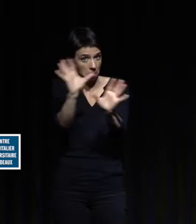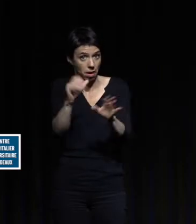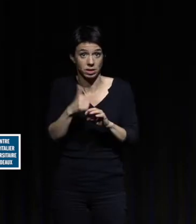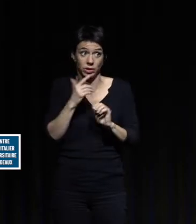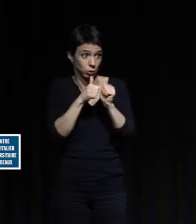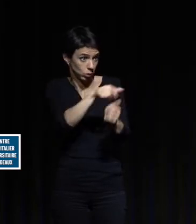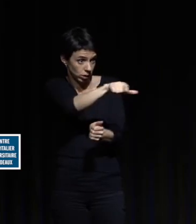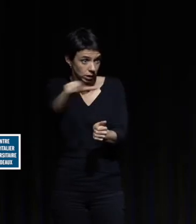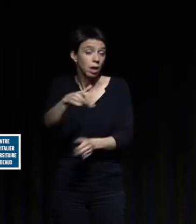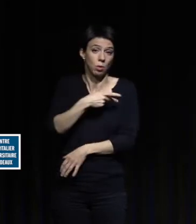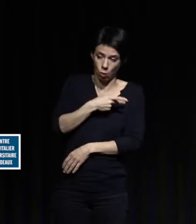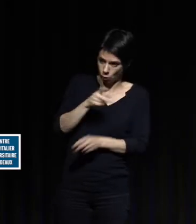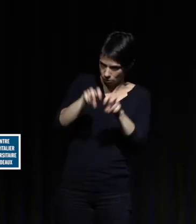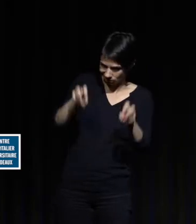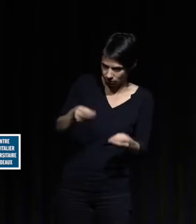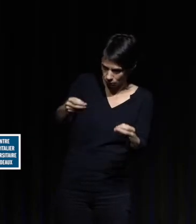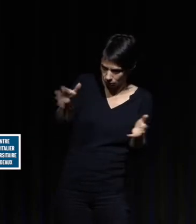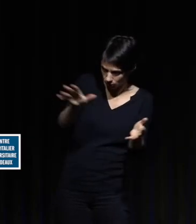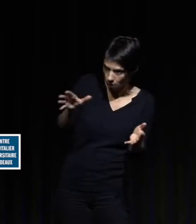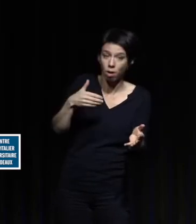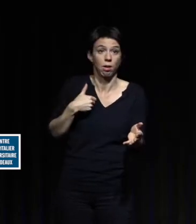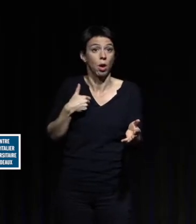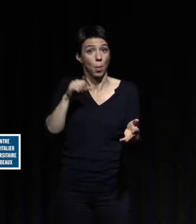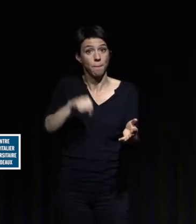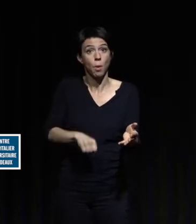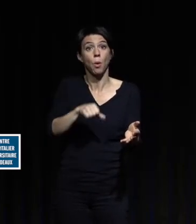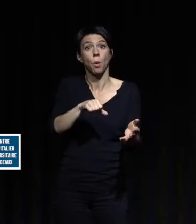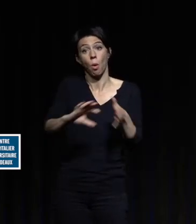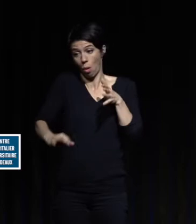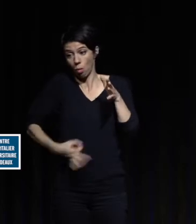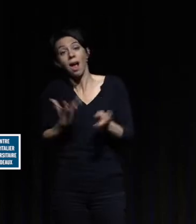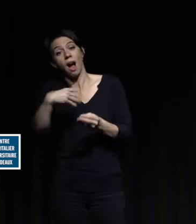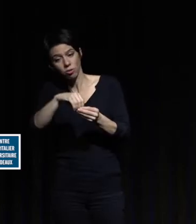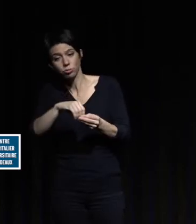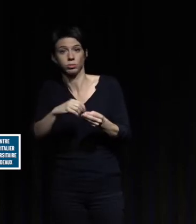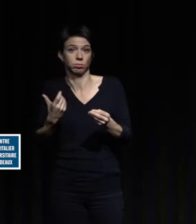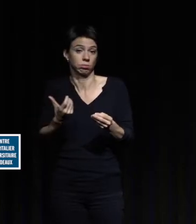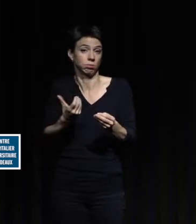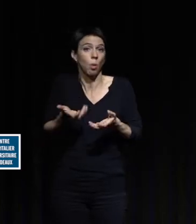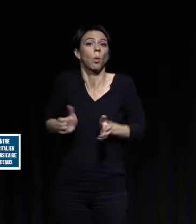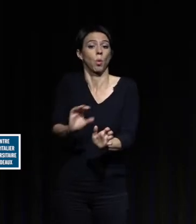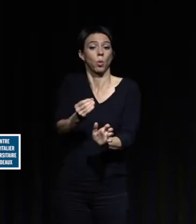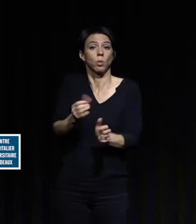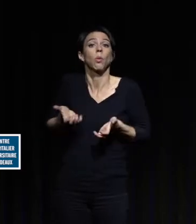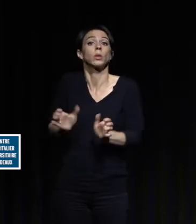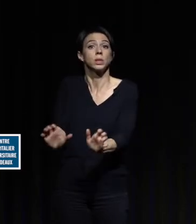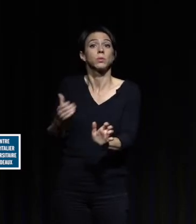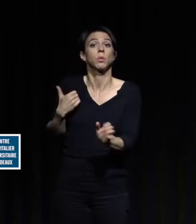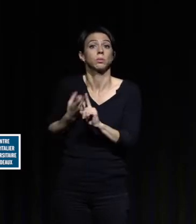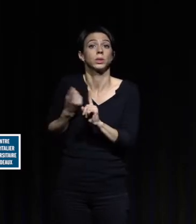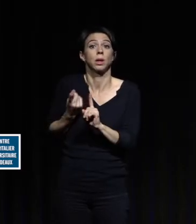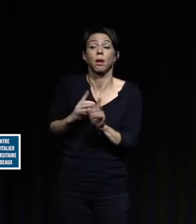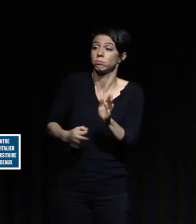vous adressez, on peut vous demander de faire une contraception mécanique ou pas. C'est à l'appréciation, je dirais, du médecin et de